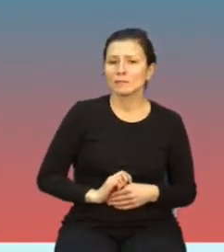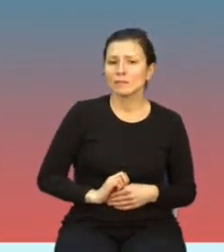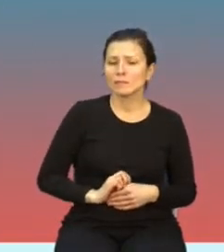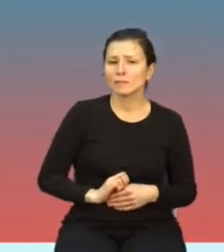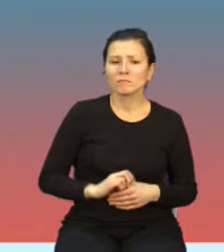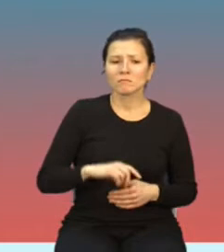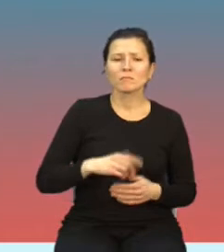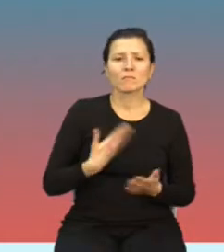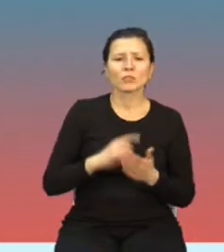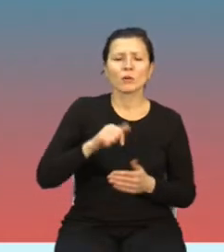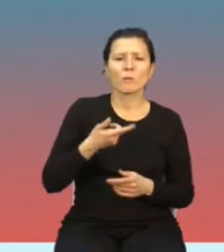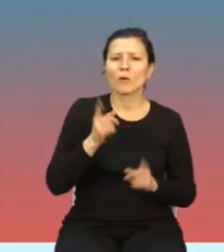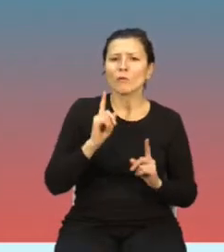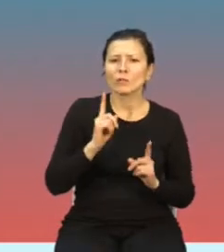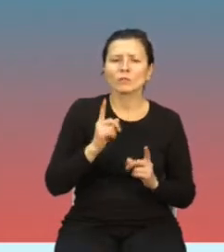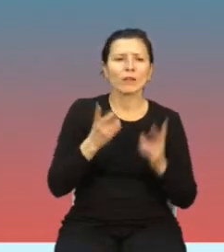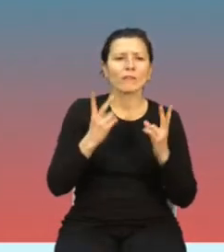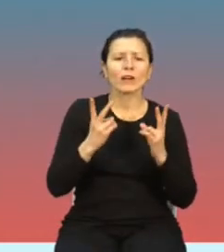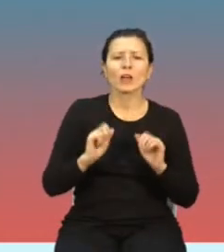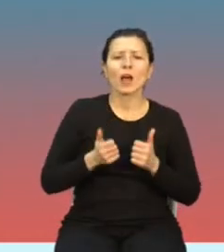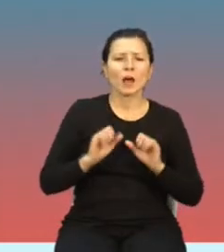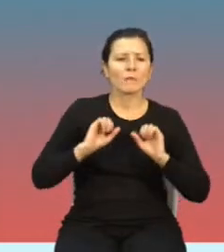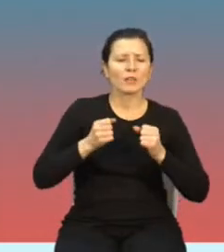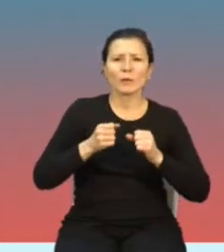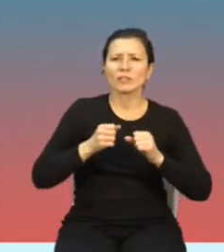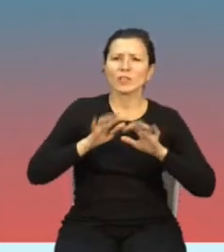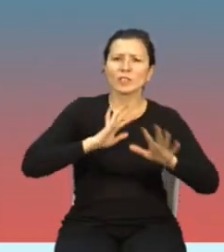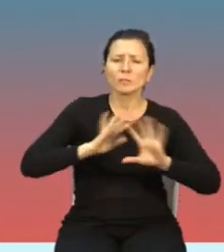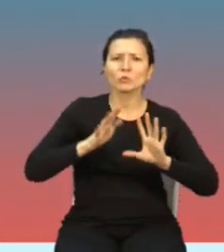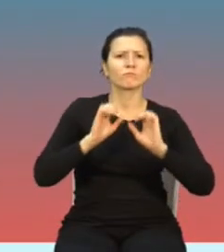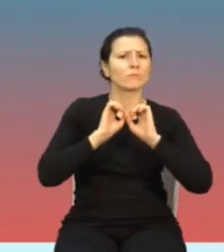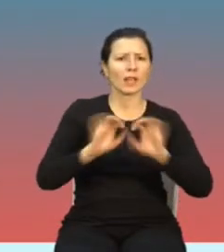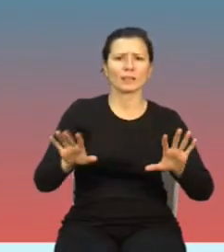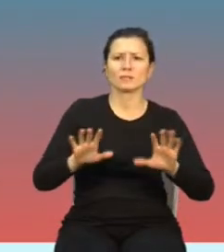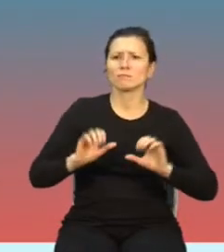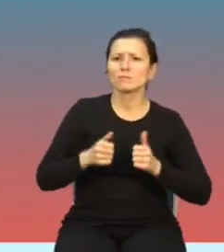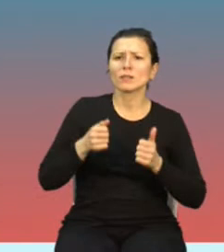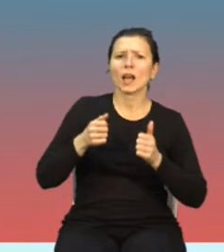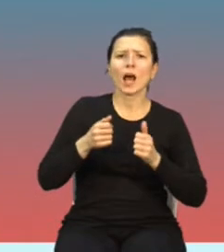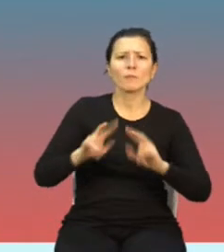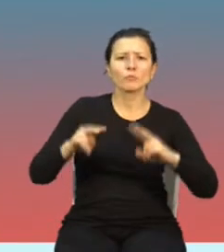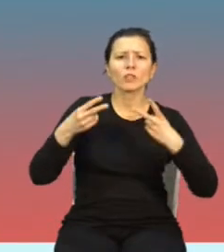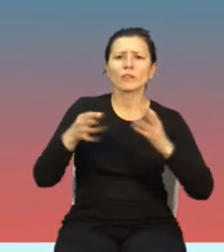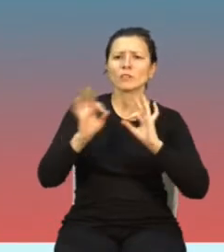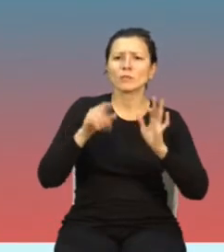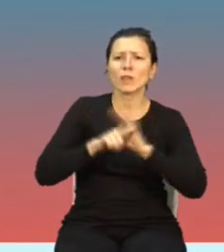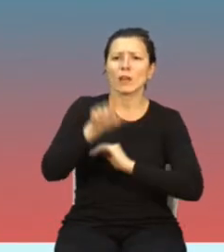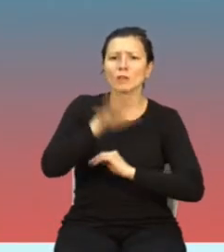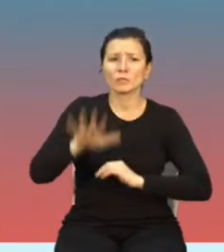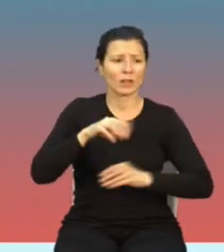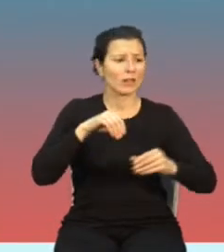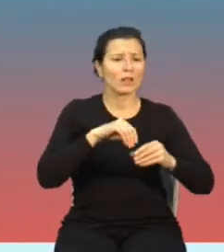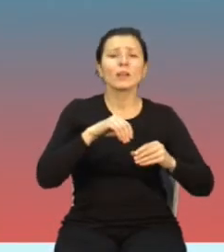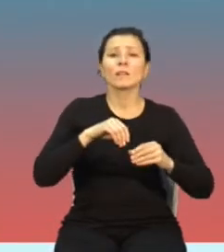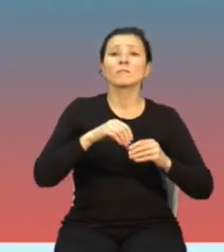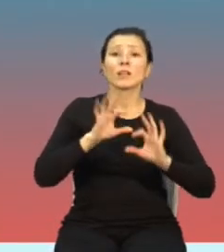dlaczego uważamy, że bardzo ważne jest to, by działać w sposób absolutnie przejrzysty, by kierować do opinii publicznej informacje oparte o dowody naukowe w